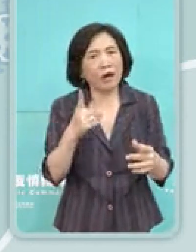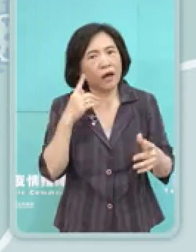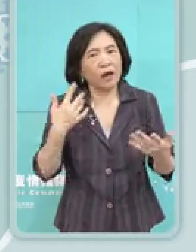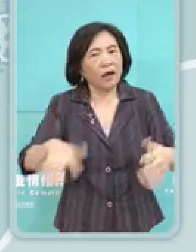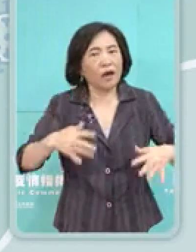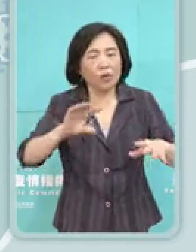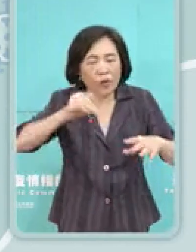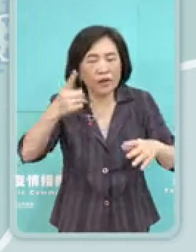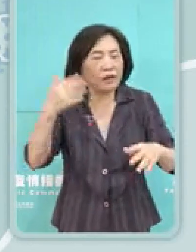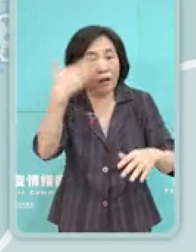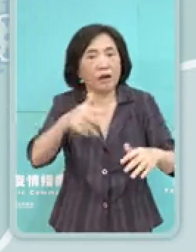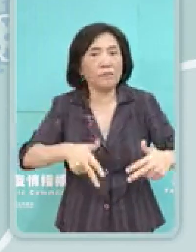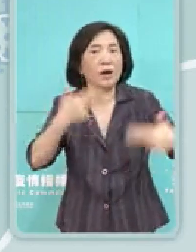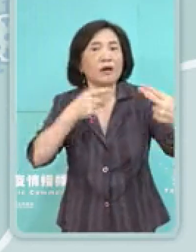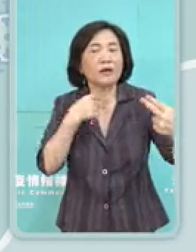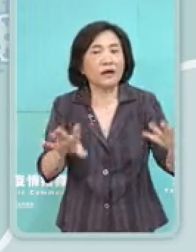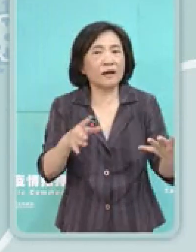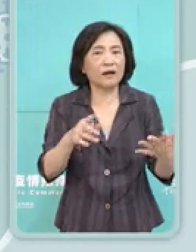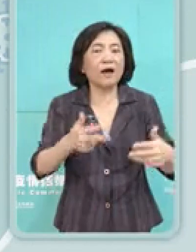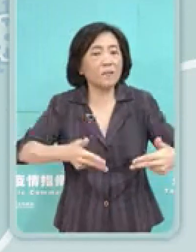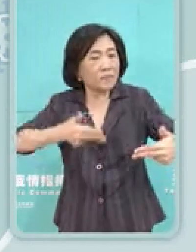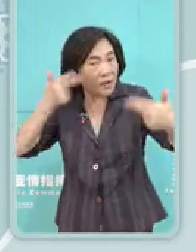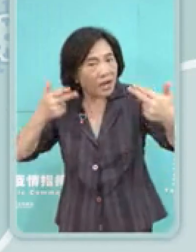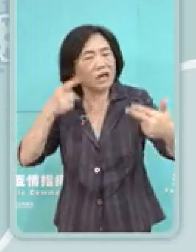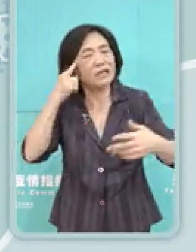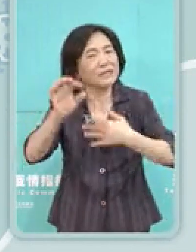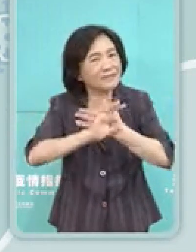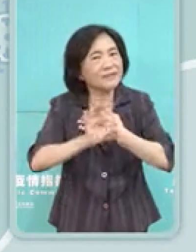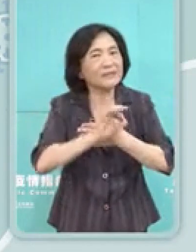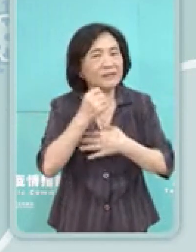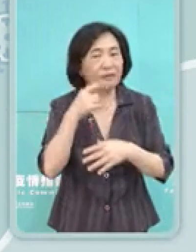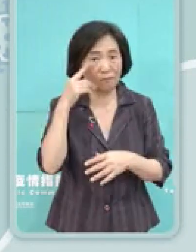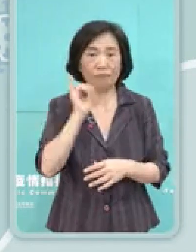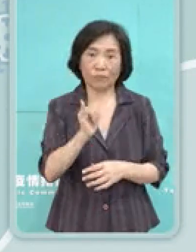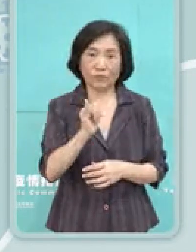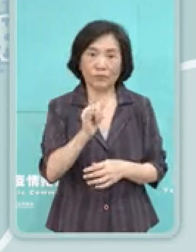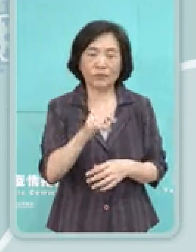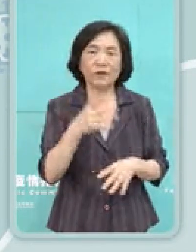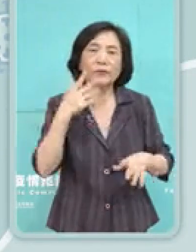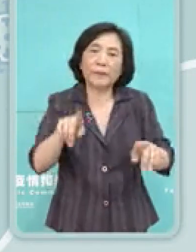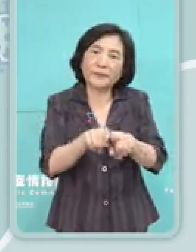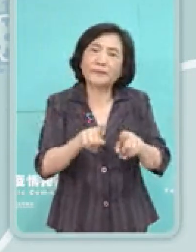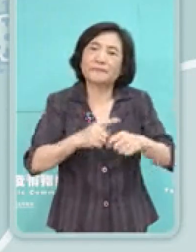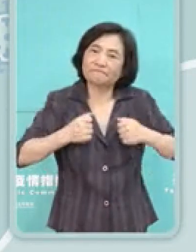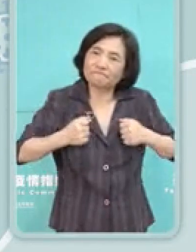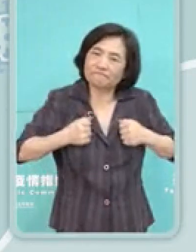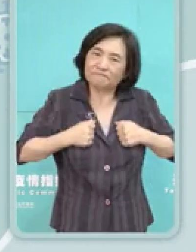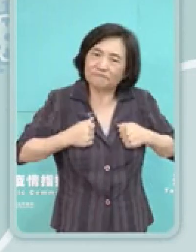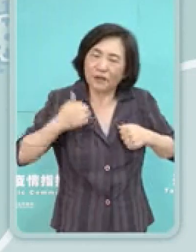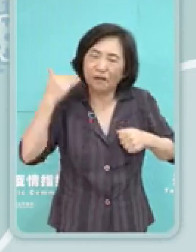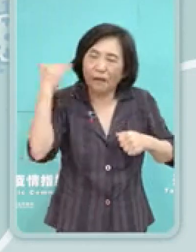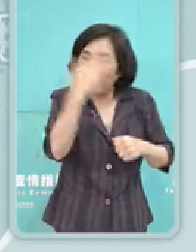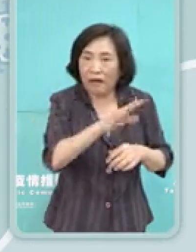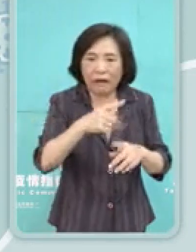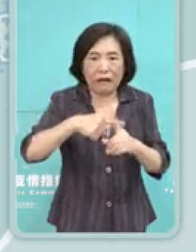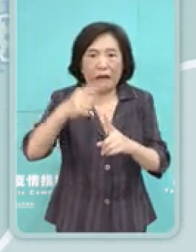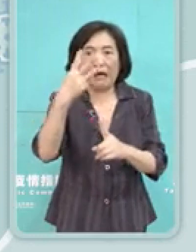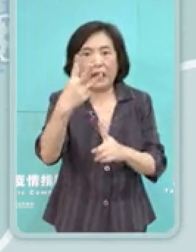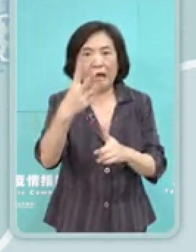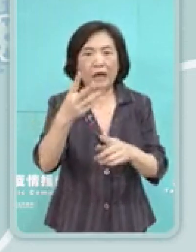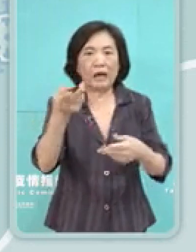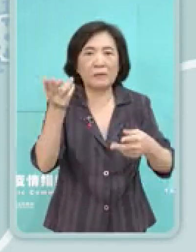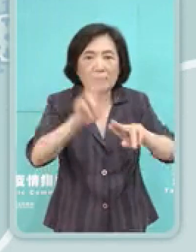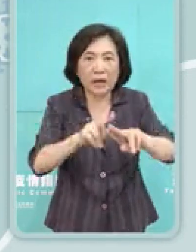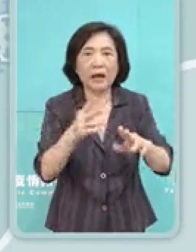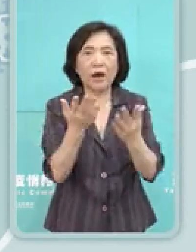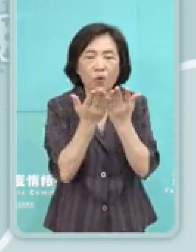以远距教学也不是坏事，那平常有大概锻炼练习万一真的要3级管制要停课的时